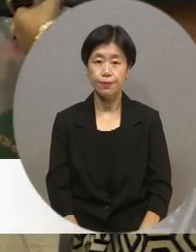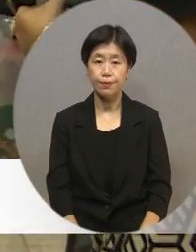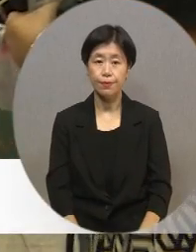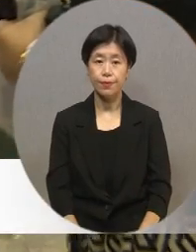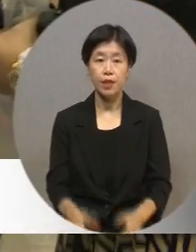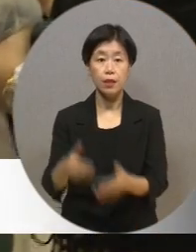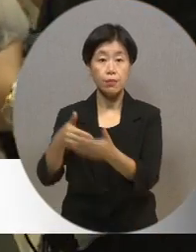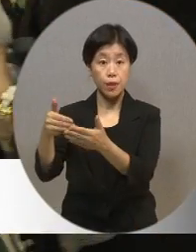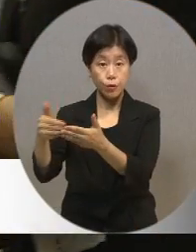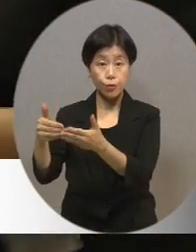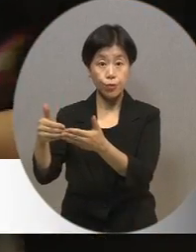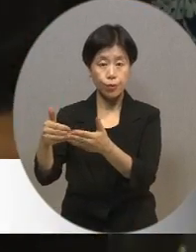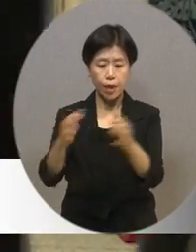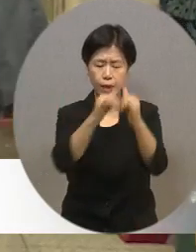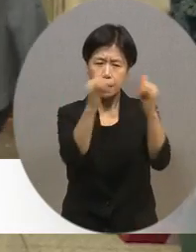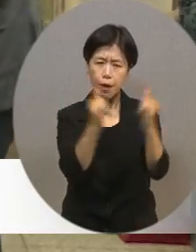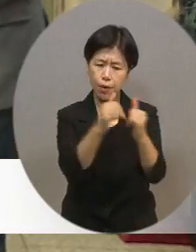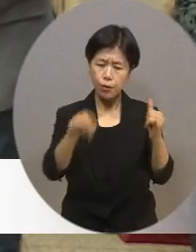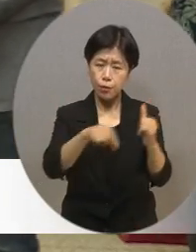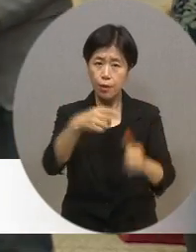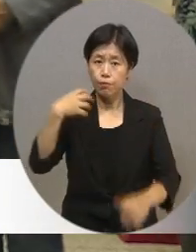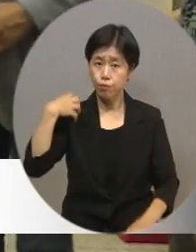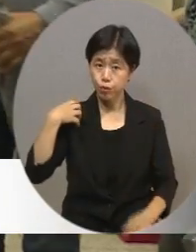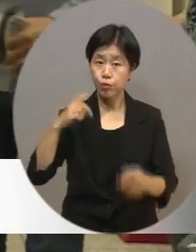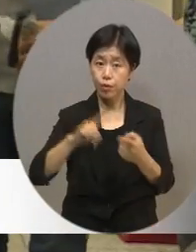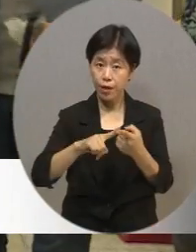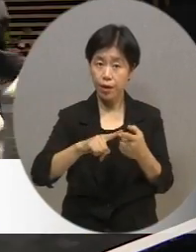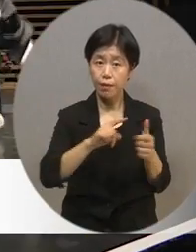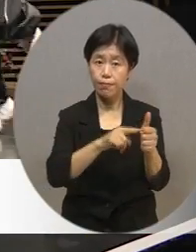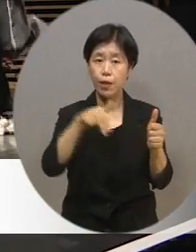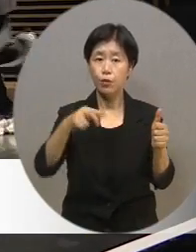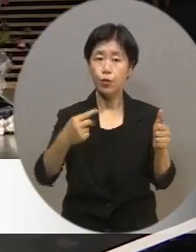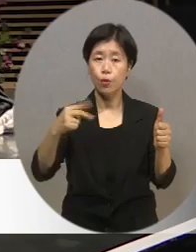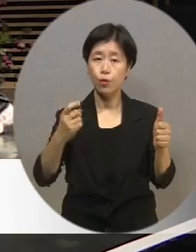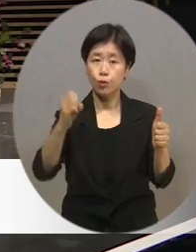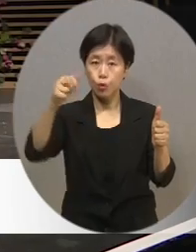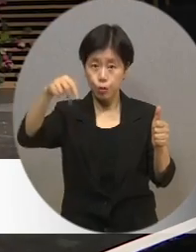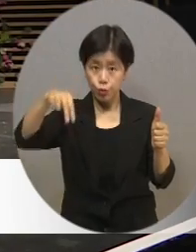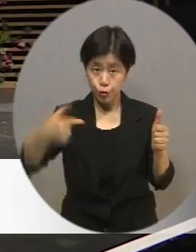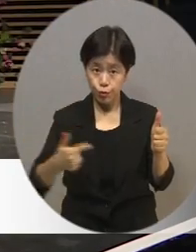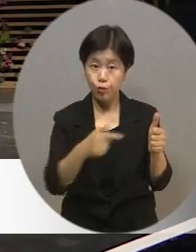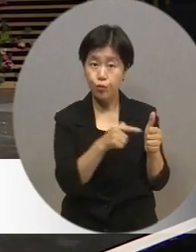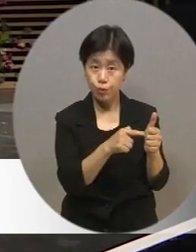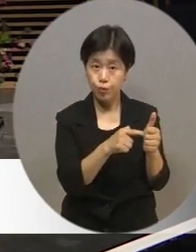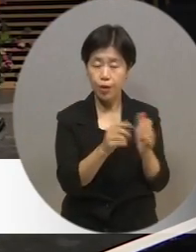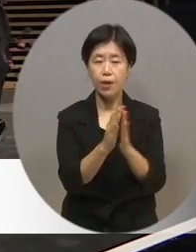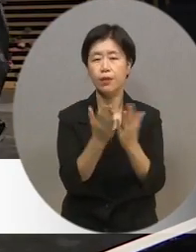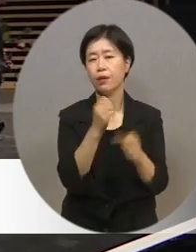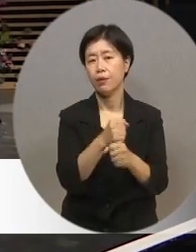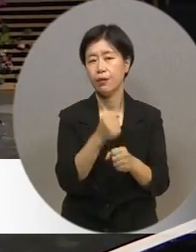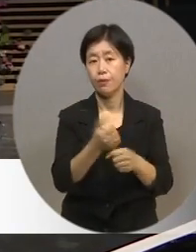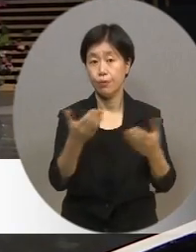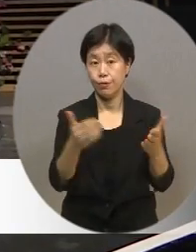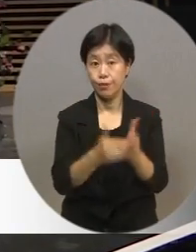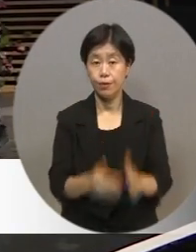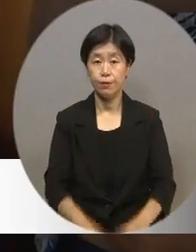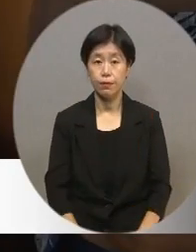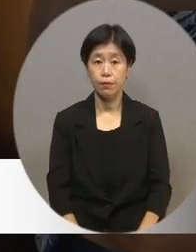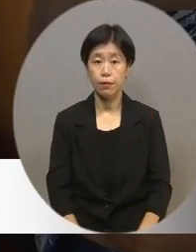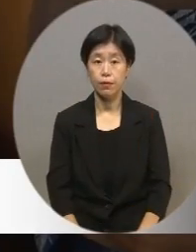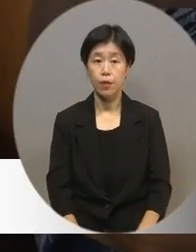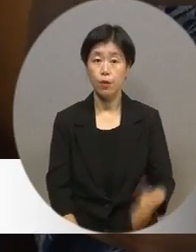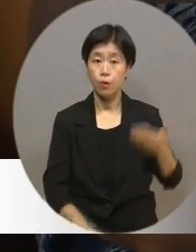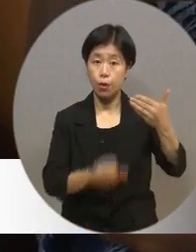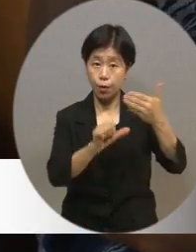미술의 사회학적 측면의 이야기를 주제로 조동균 작가가 새로운 책 미술이 답이다를 출간했습니다. 지난